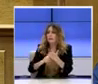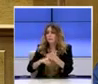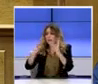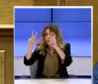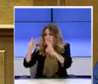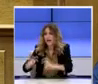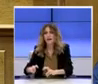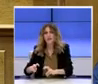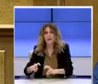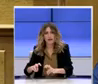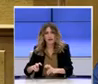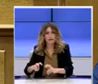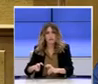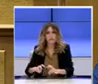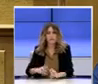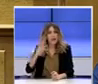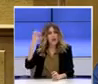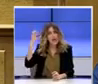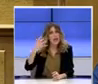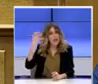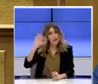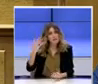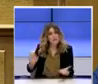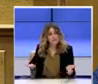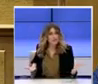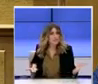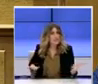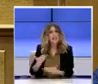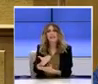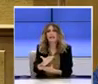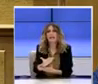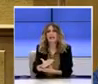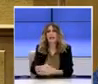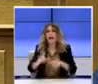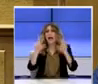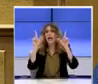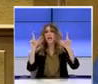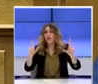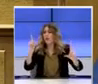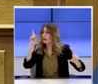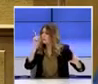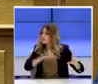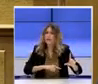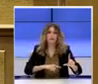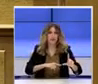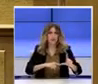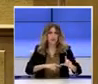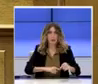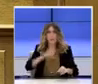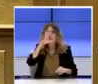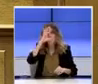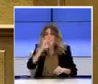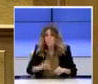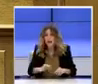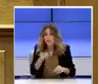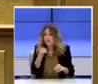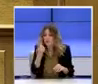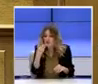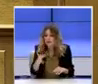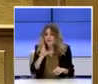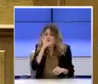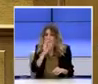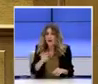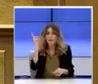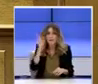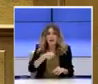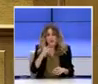Οι επιστήμονες καταγγέλουν την ελιπέστατη εικόνα στη βάση της οποίας καλούνται να βγάλουν συμπεράσματα